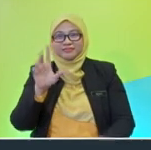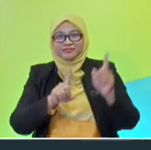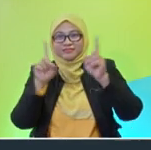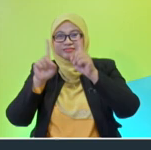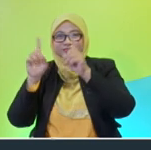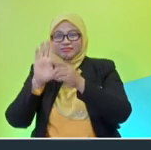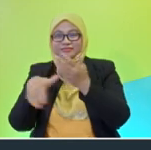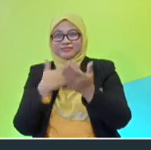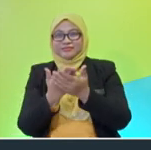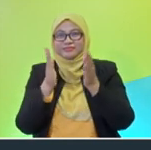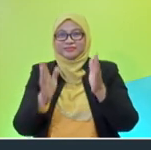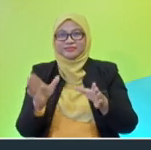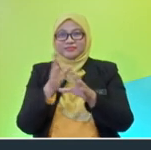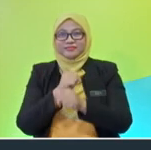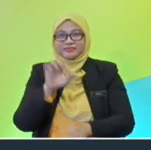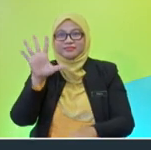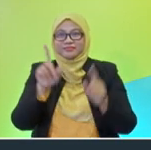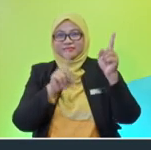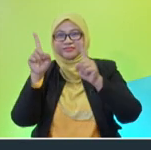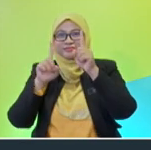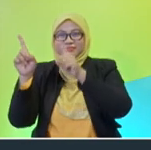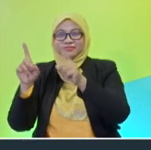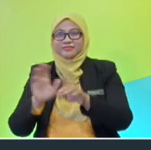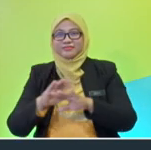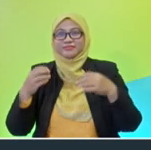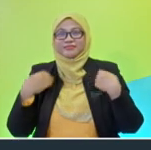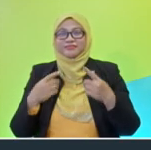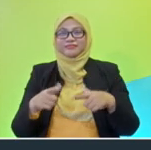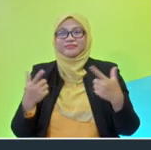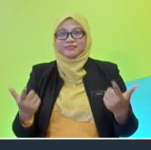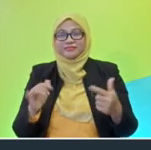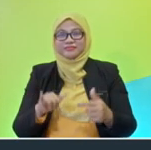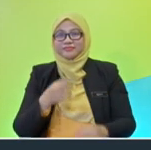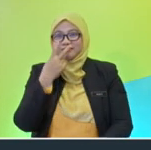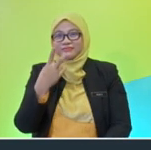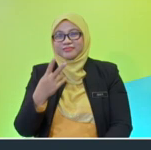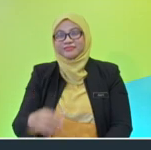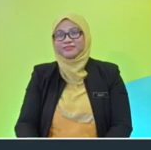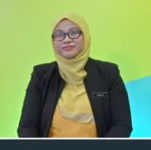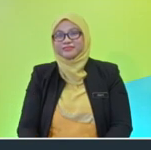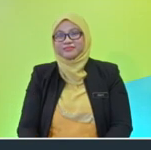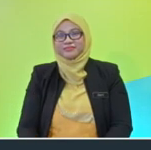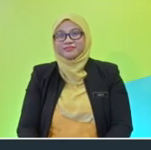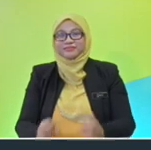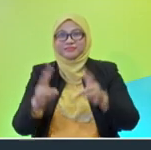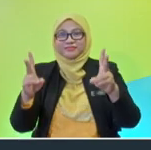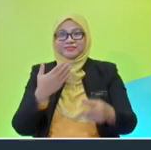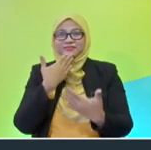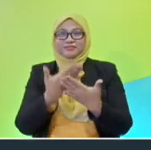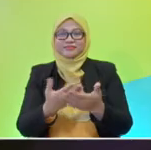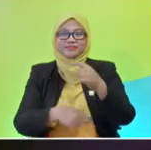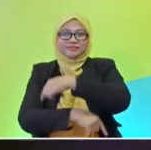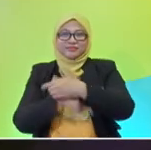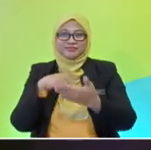mengumpul lima bintang serasa tidak ada benda lain yang boleh saya menyatakan prestasi secara keseluruhannya adalah sangat baik pada hari ini hari